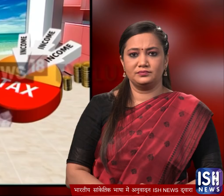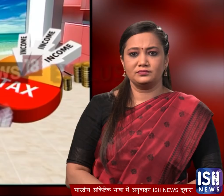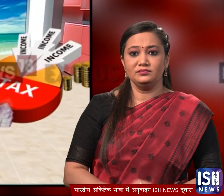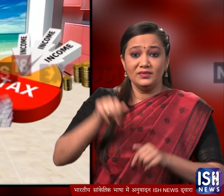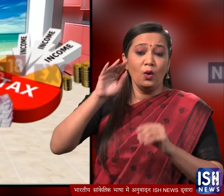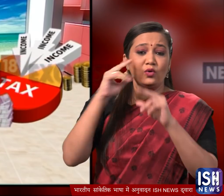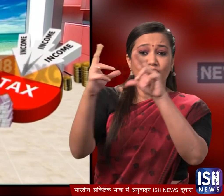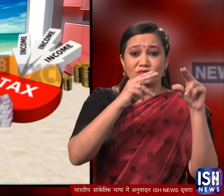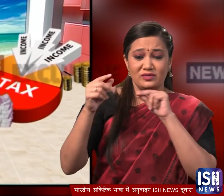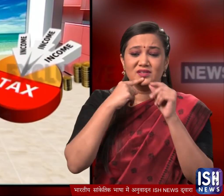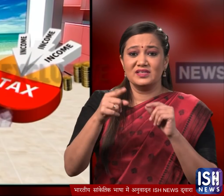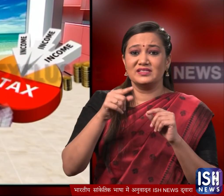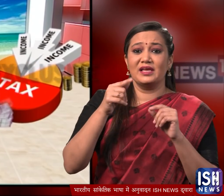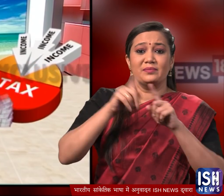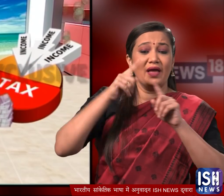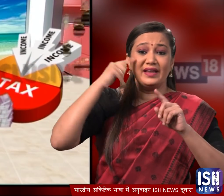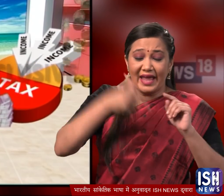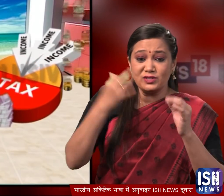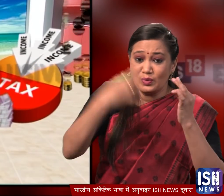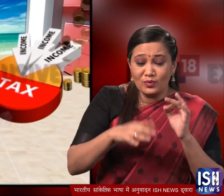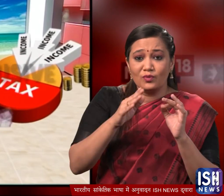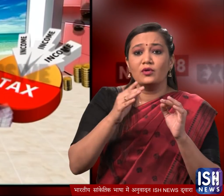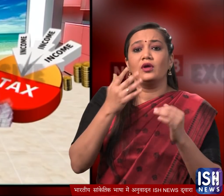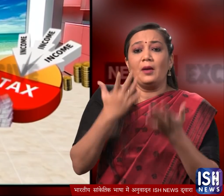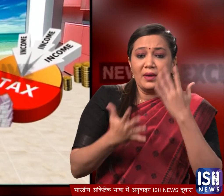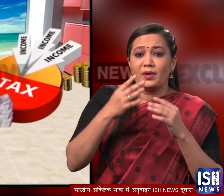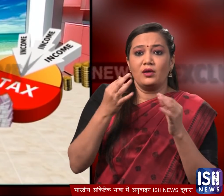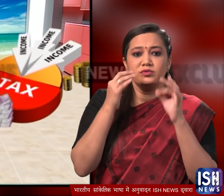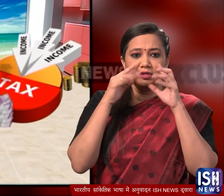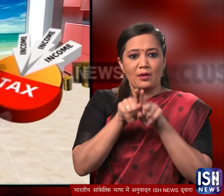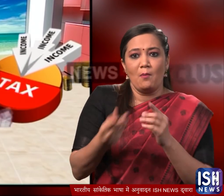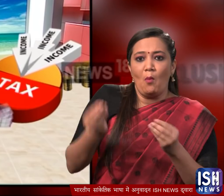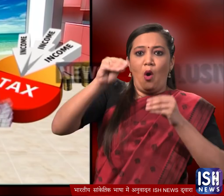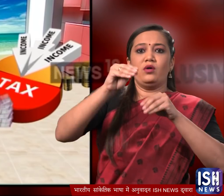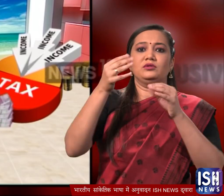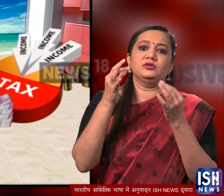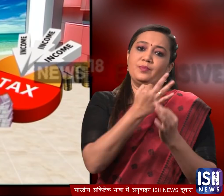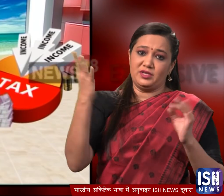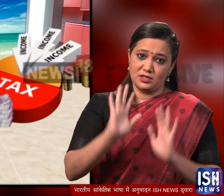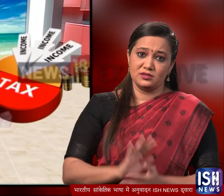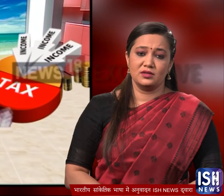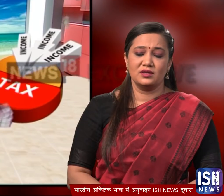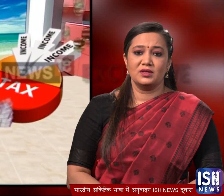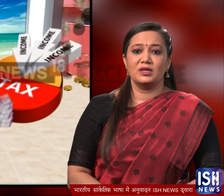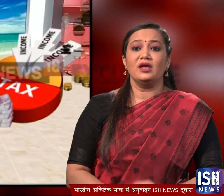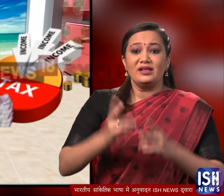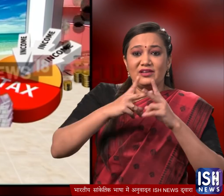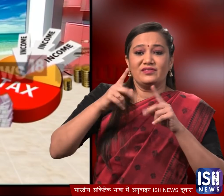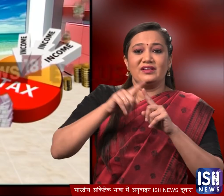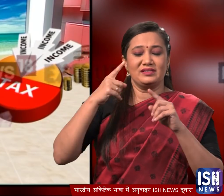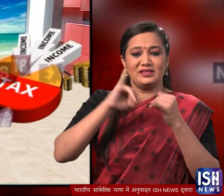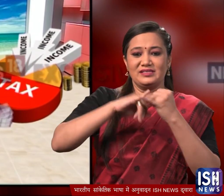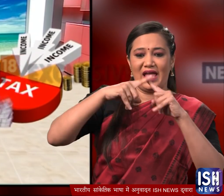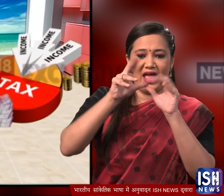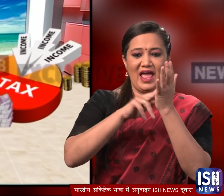सूत्रों के मुताबिक इस बार टैक्स की कम दर वाले नए स्लैब को पहले से ज्यादा आकर्षक बनाया जा सकता है। इसके अलावा स्टैंडर्ड डिडक्शन